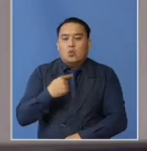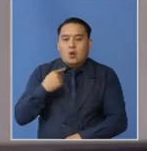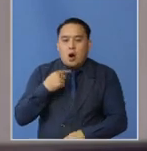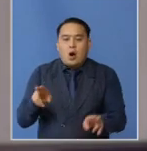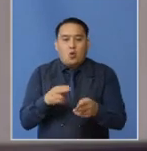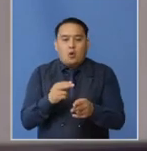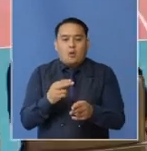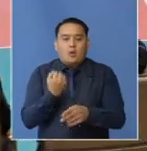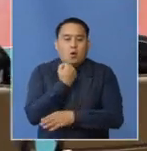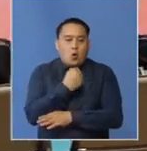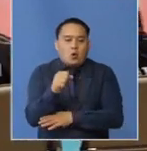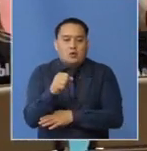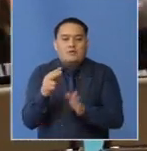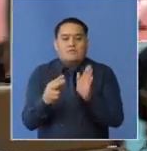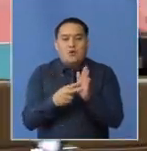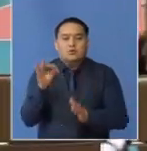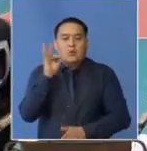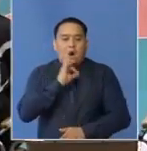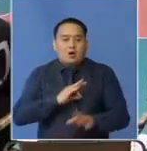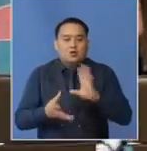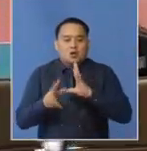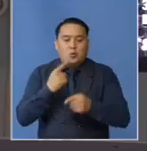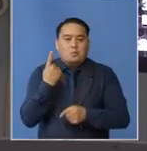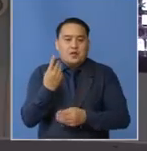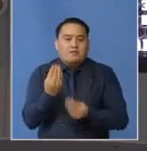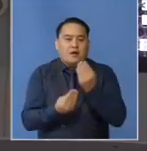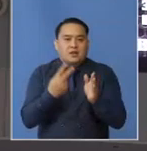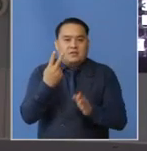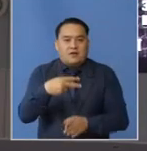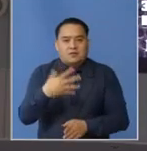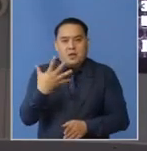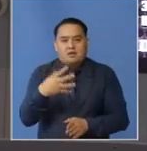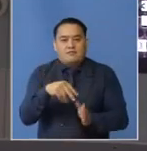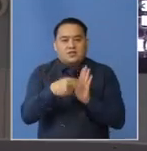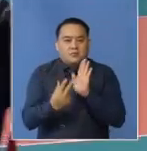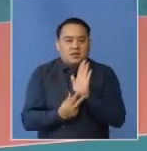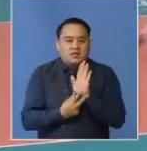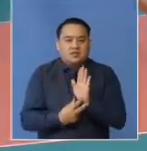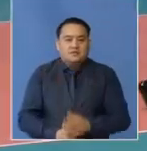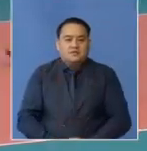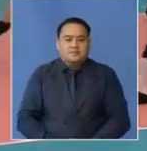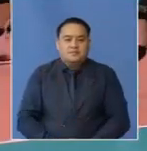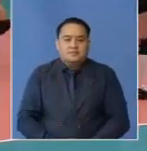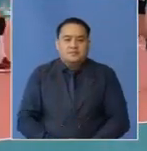клуб обыграл соперников на 8 очков. Итог первой партии 25-18.